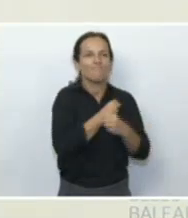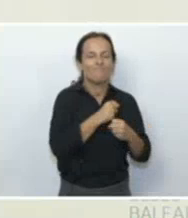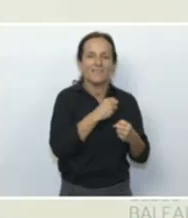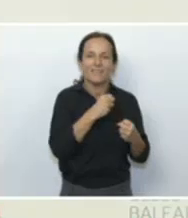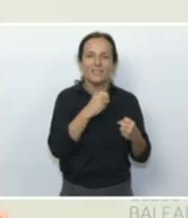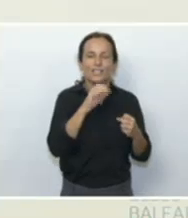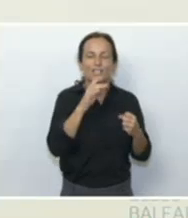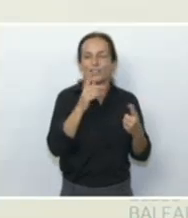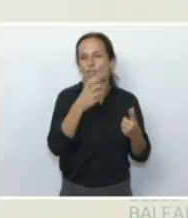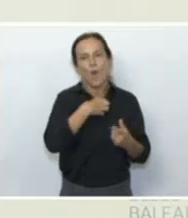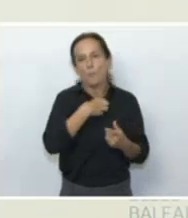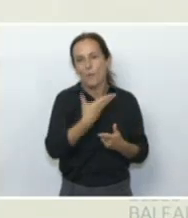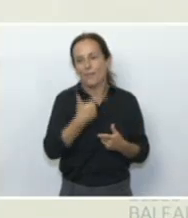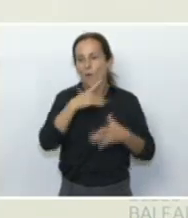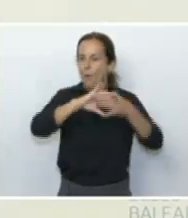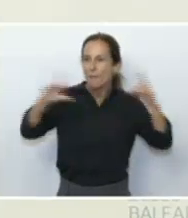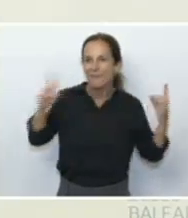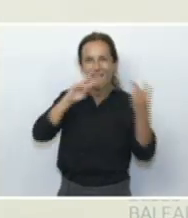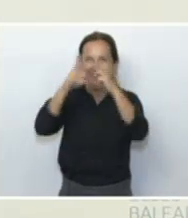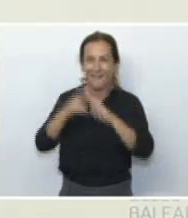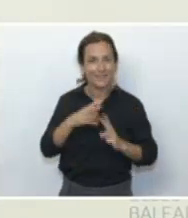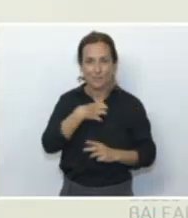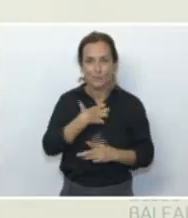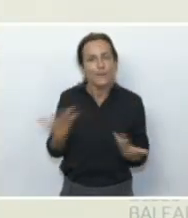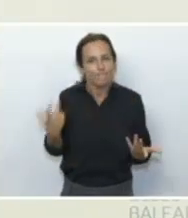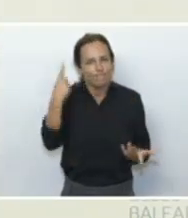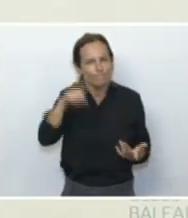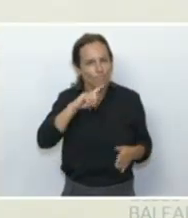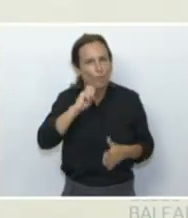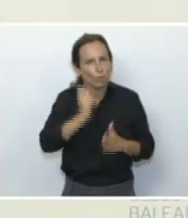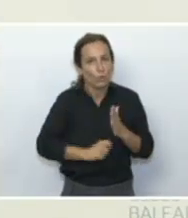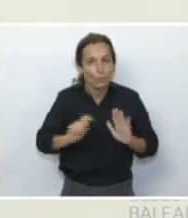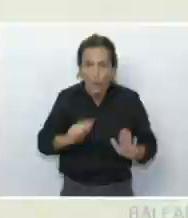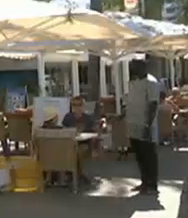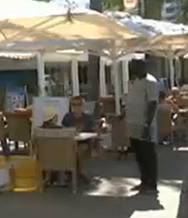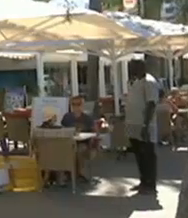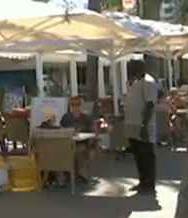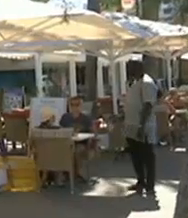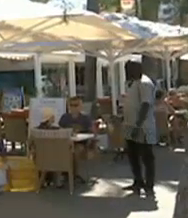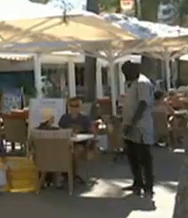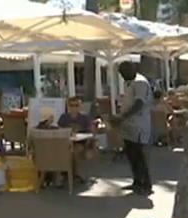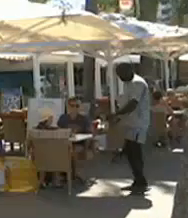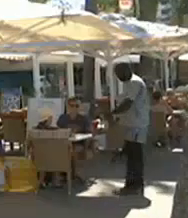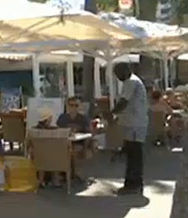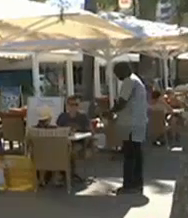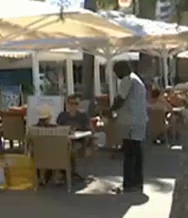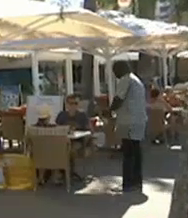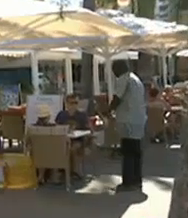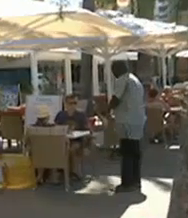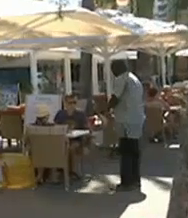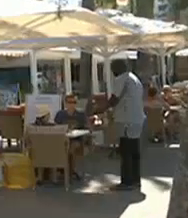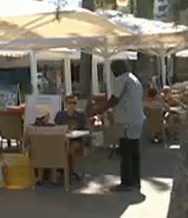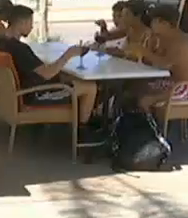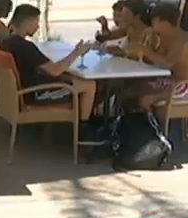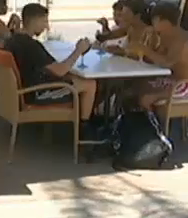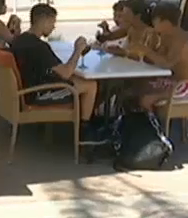vols, o no fer-ho en la normalitat que a tots ens agradaria. Però en aquest moment hem de ser més responsables que mai. El govern assegura que l'aïllament és clau